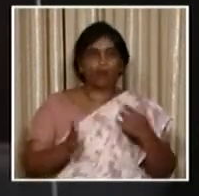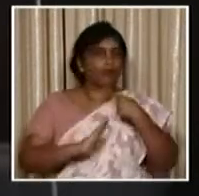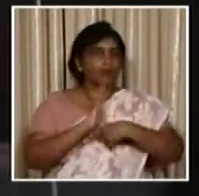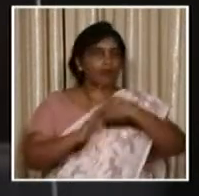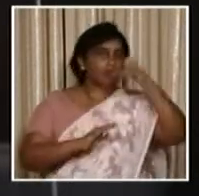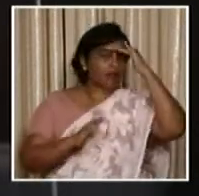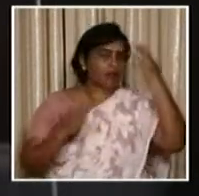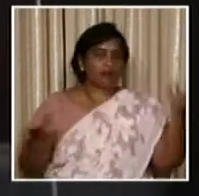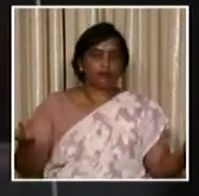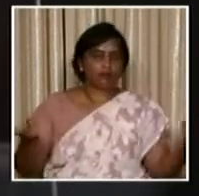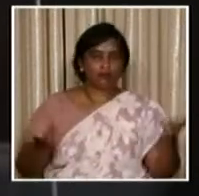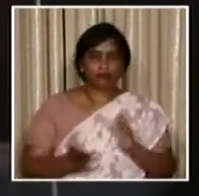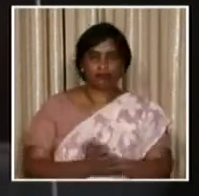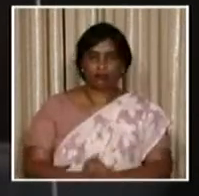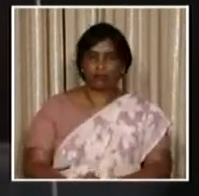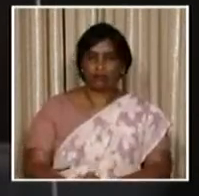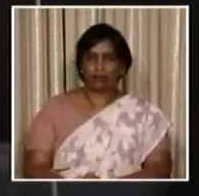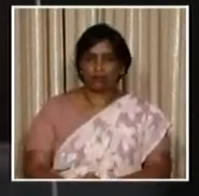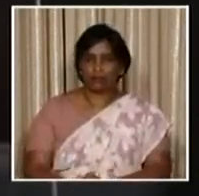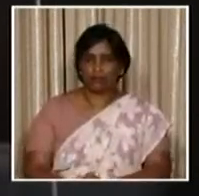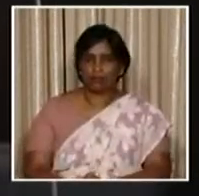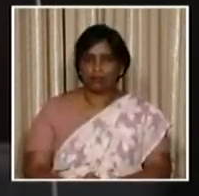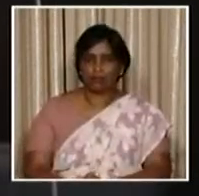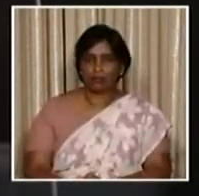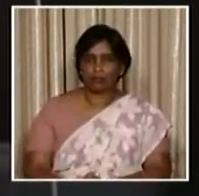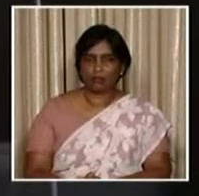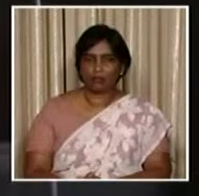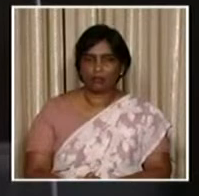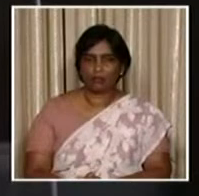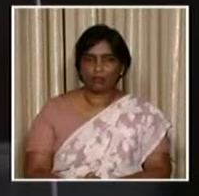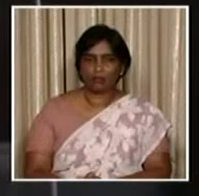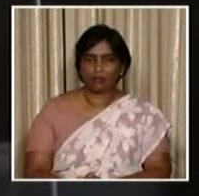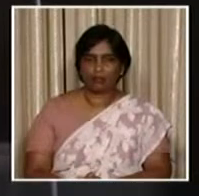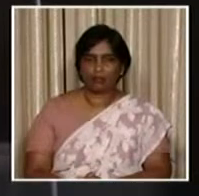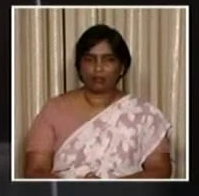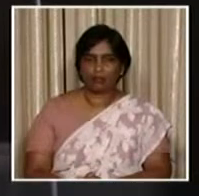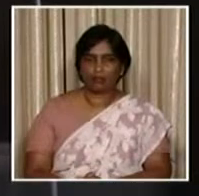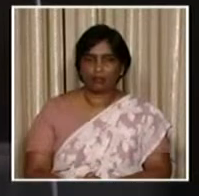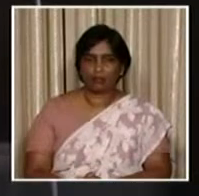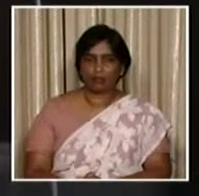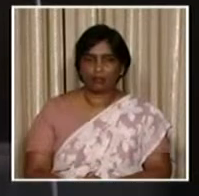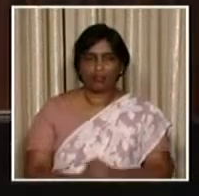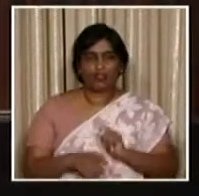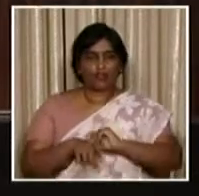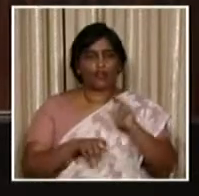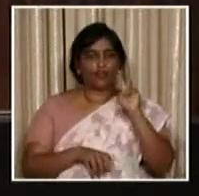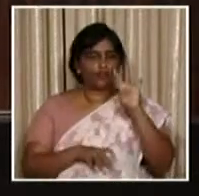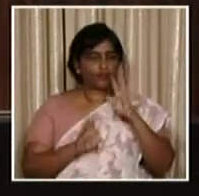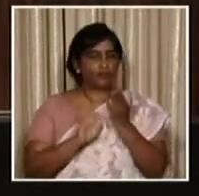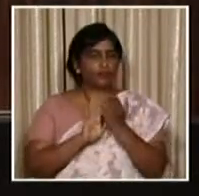රටේ නායකයා වුනේ හරි හරි මන්තුමා හරි හරි බොහොම ස්තුතියි මීළඟ ගරු නිමල්ලංසා මන්තුමා ඔබතුමාගේ විනාඩි 24 කාලේ